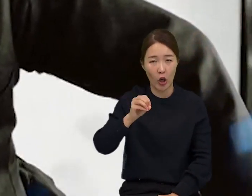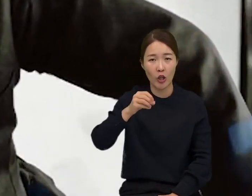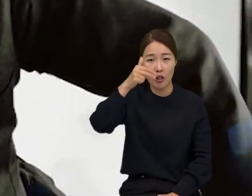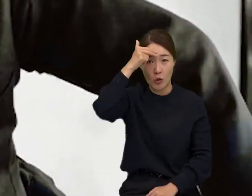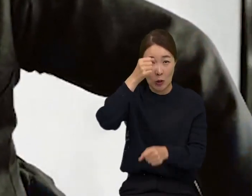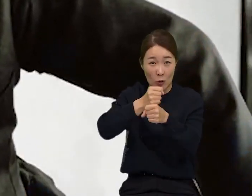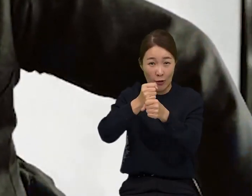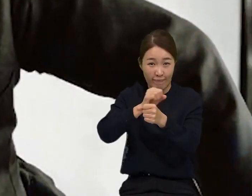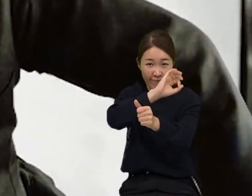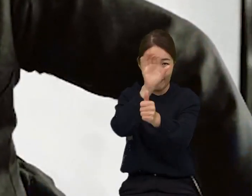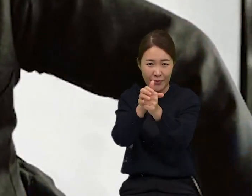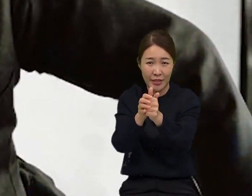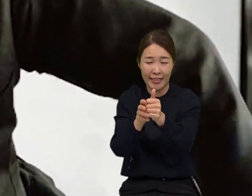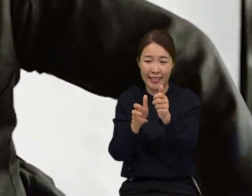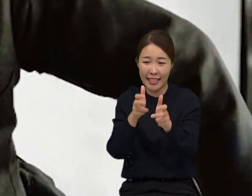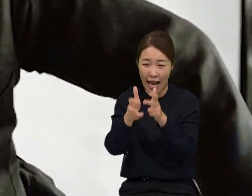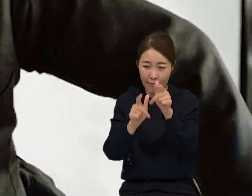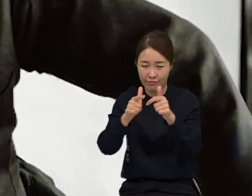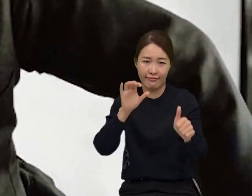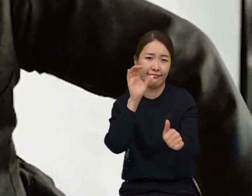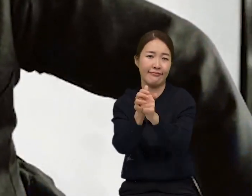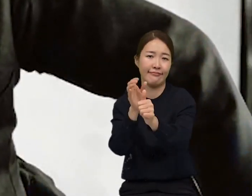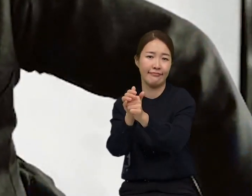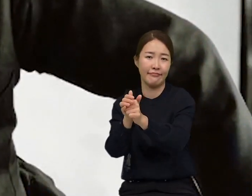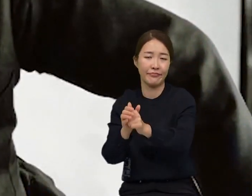등 각 사업 담당자도 선정했다.